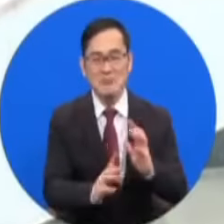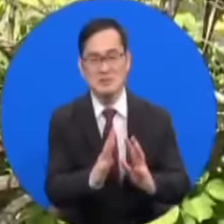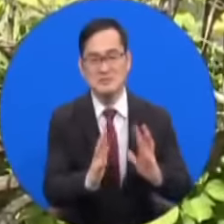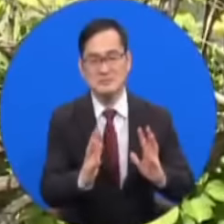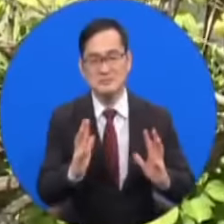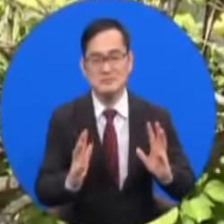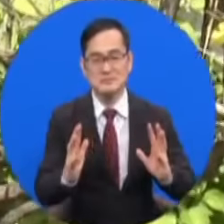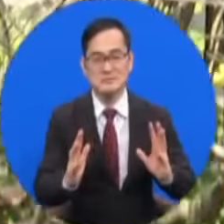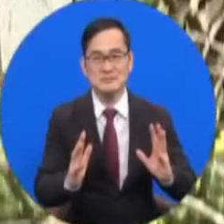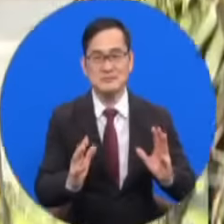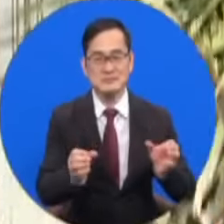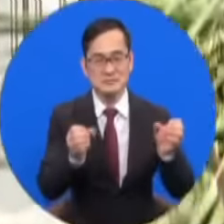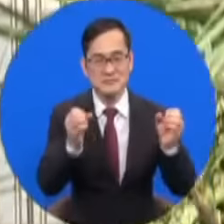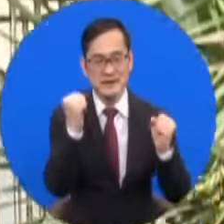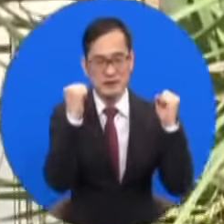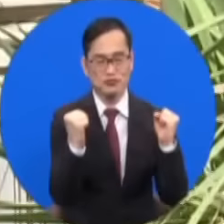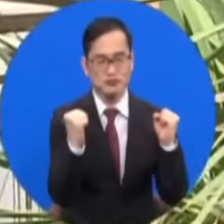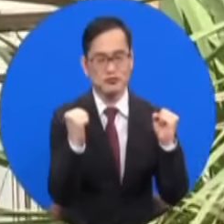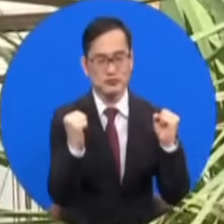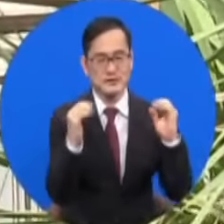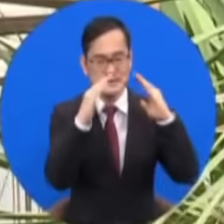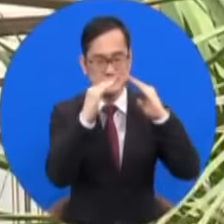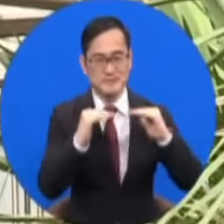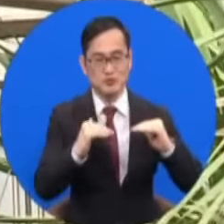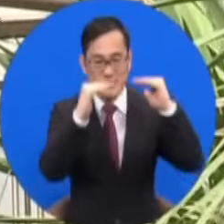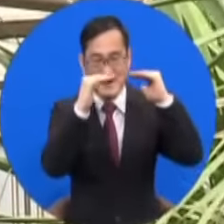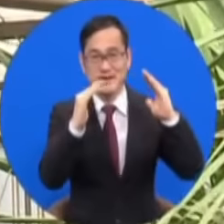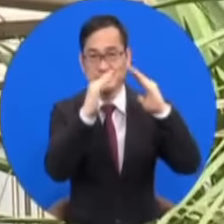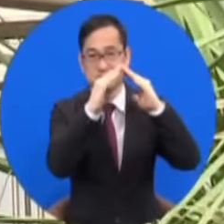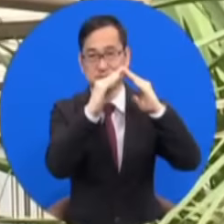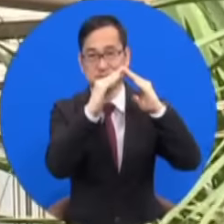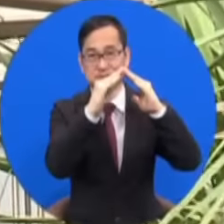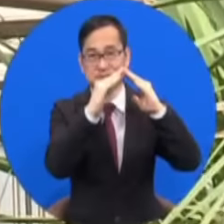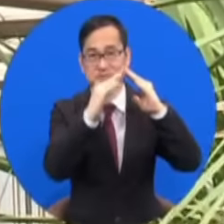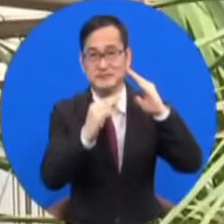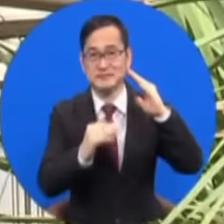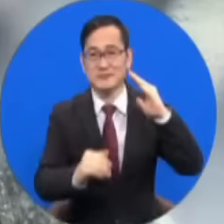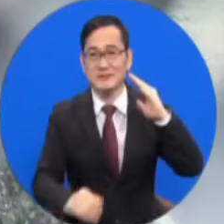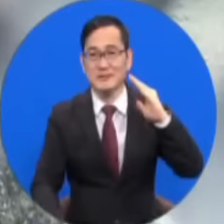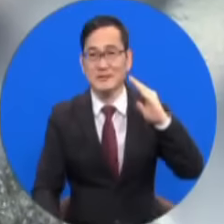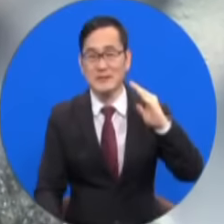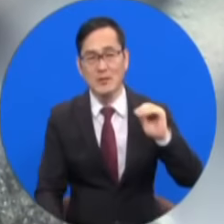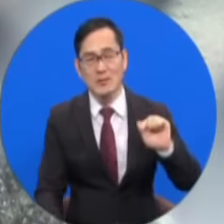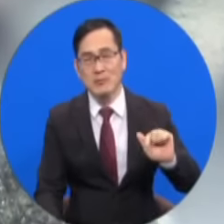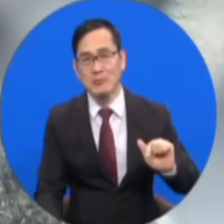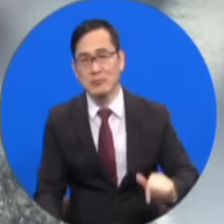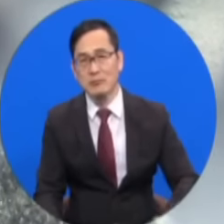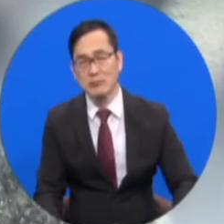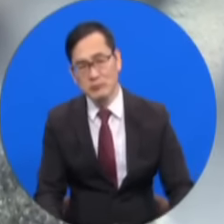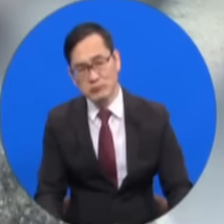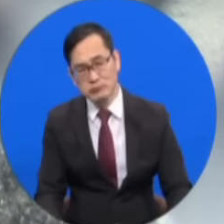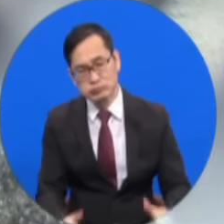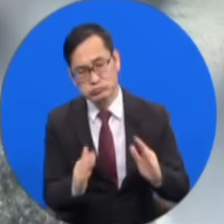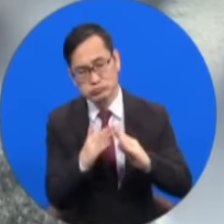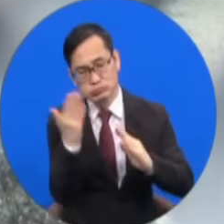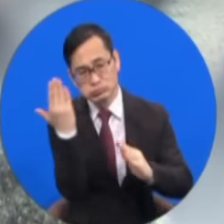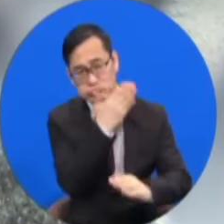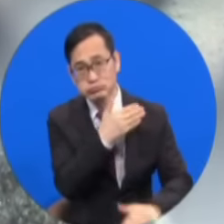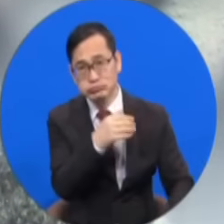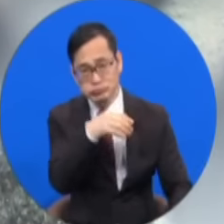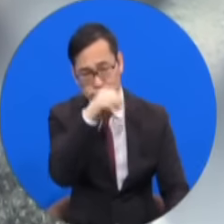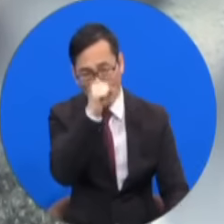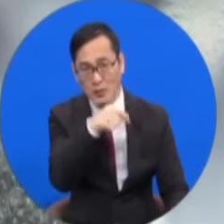있고 장독대도 낮아 있고 자 요런 어 잘 잘 가꿔진